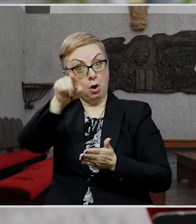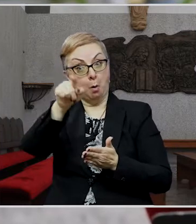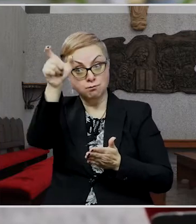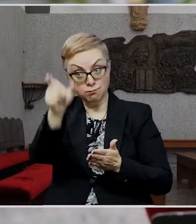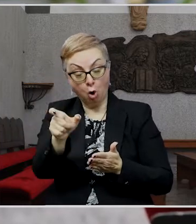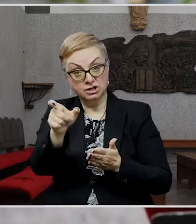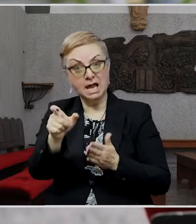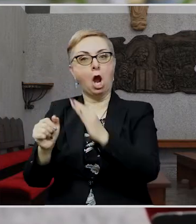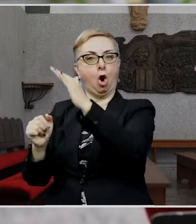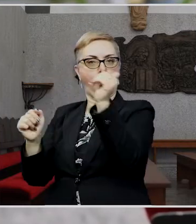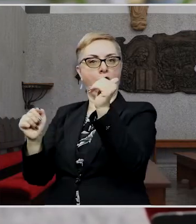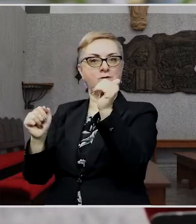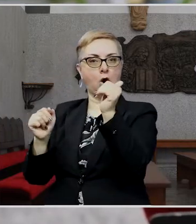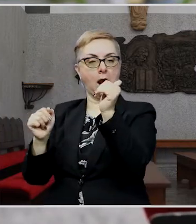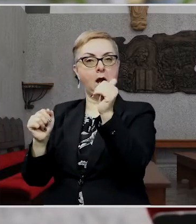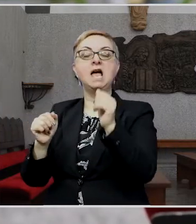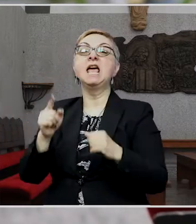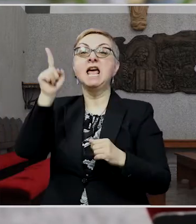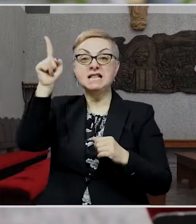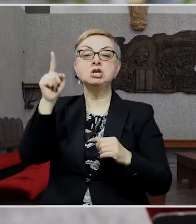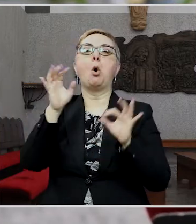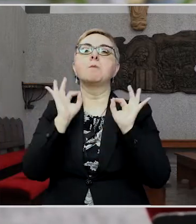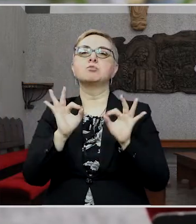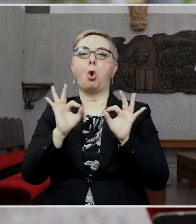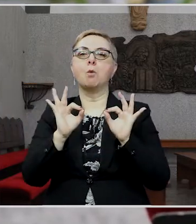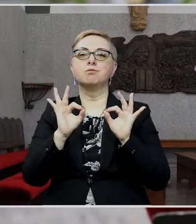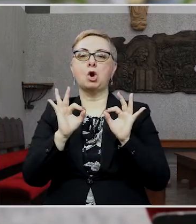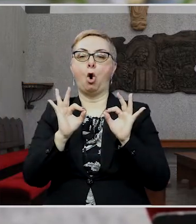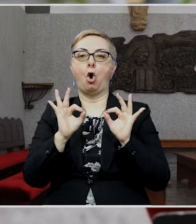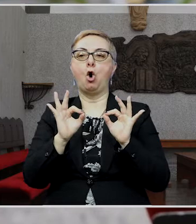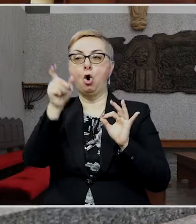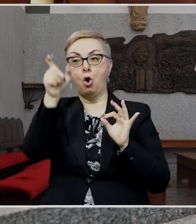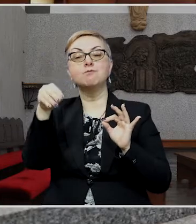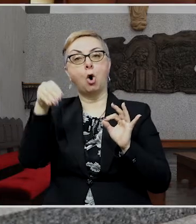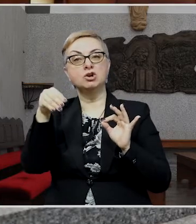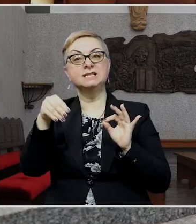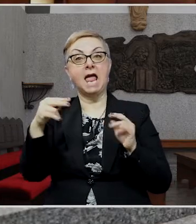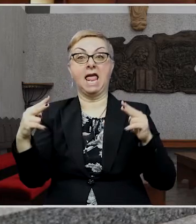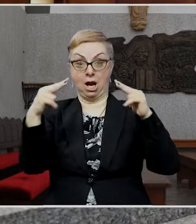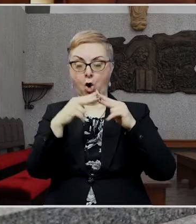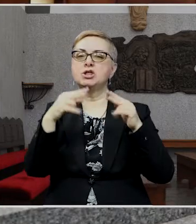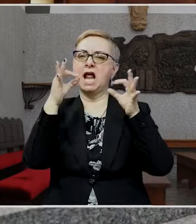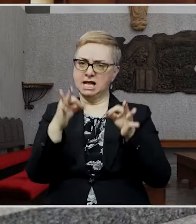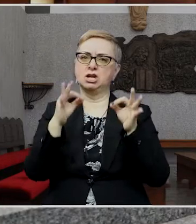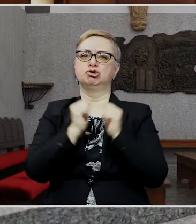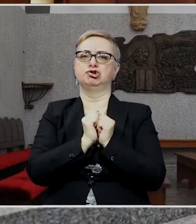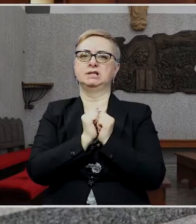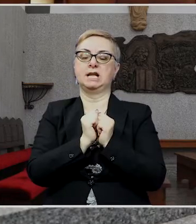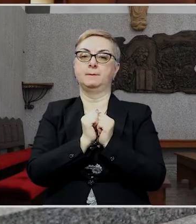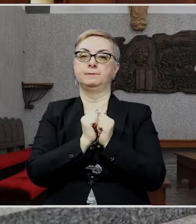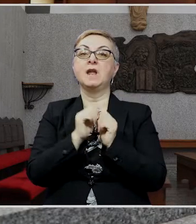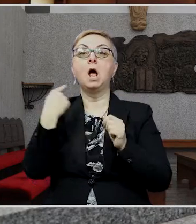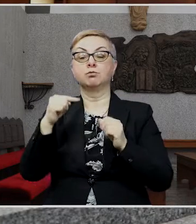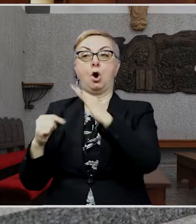mosè li dio decide di incontrare mosè e lo convoca dinanzi